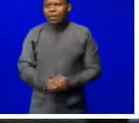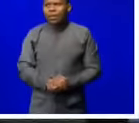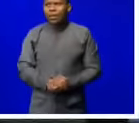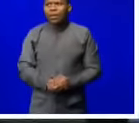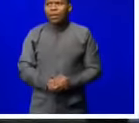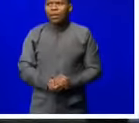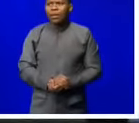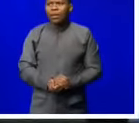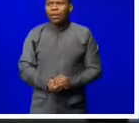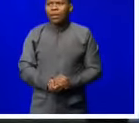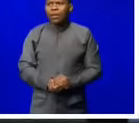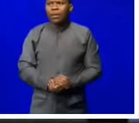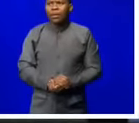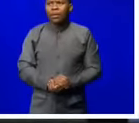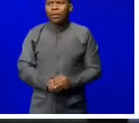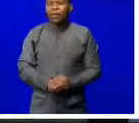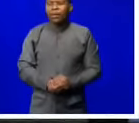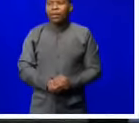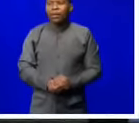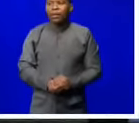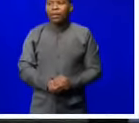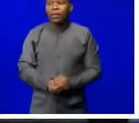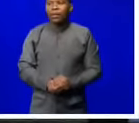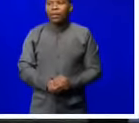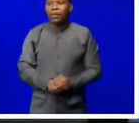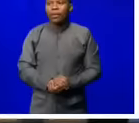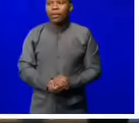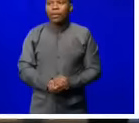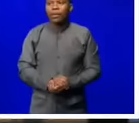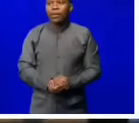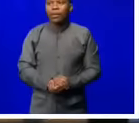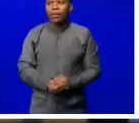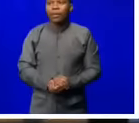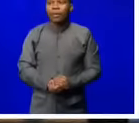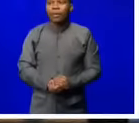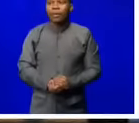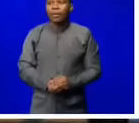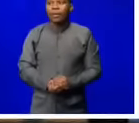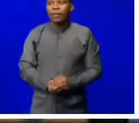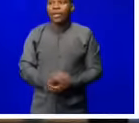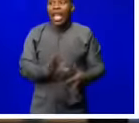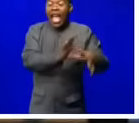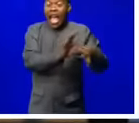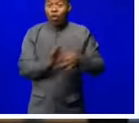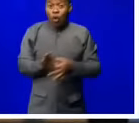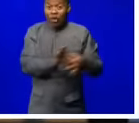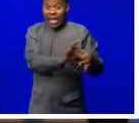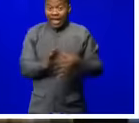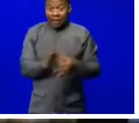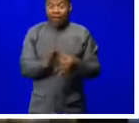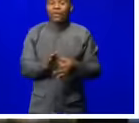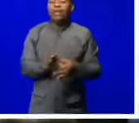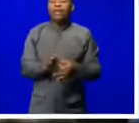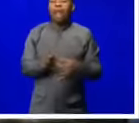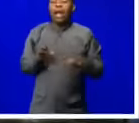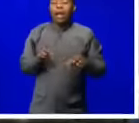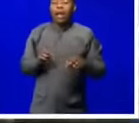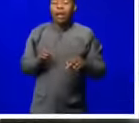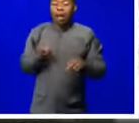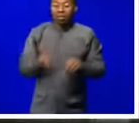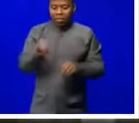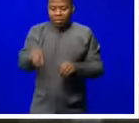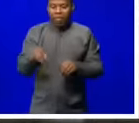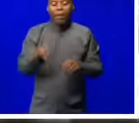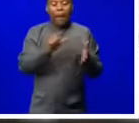28 kanze ke kwalo nomhla sichubeka nato nje Tindzaba tetemidlalo sibuke temidlalo we chess maphalana lomkhulu kule nhlangano uqiniso